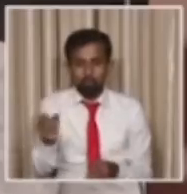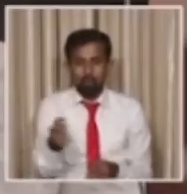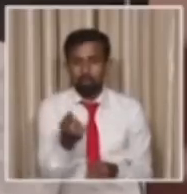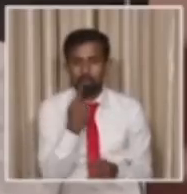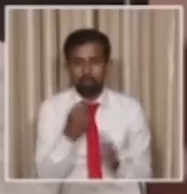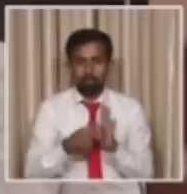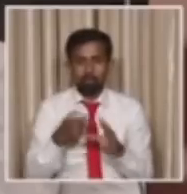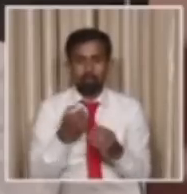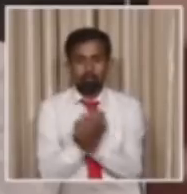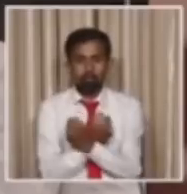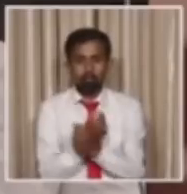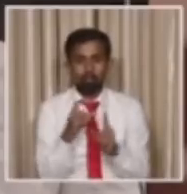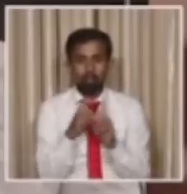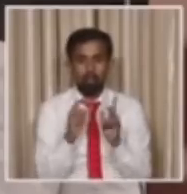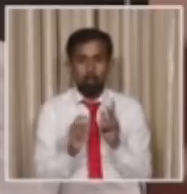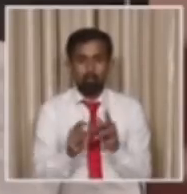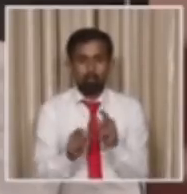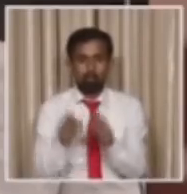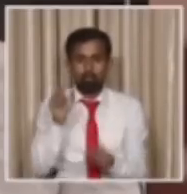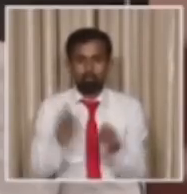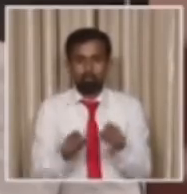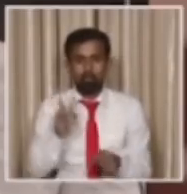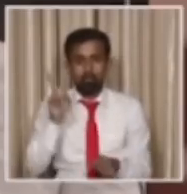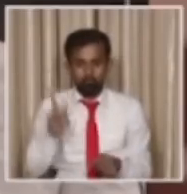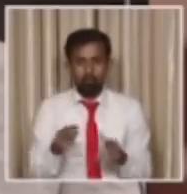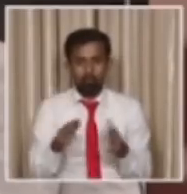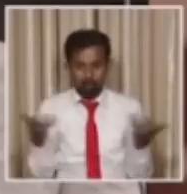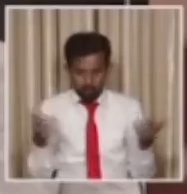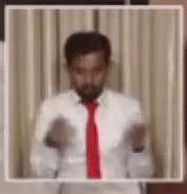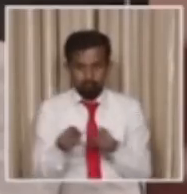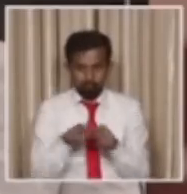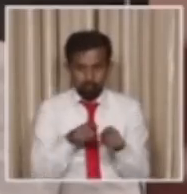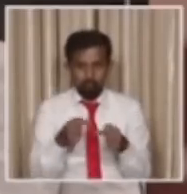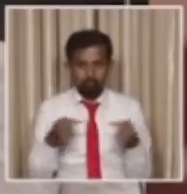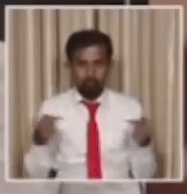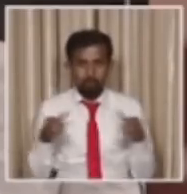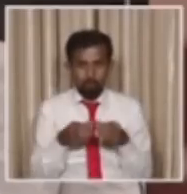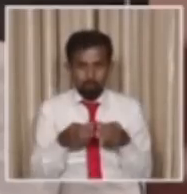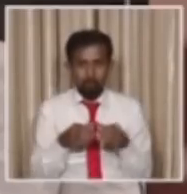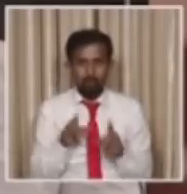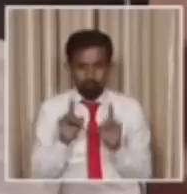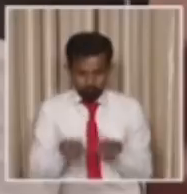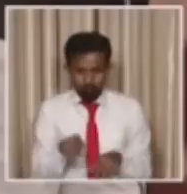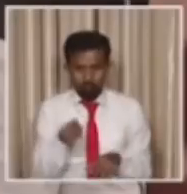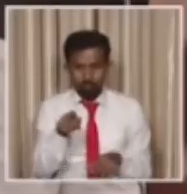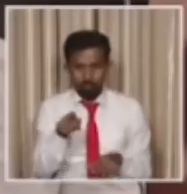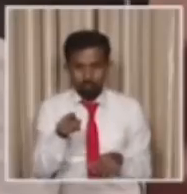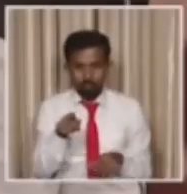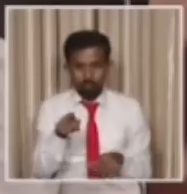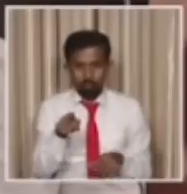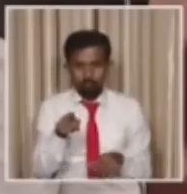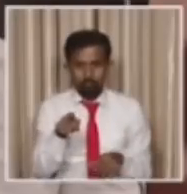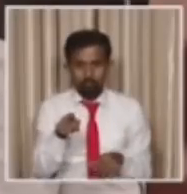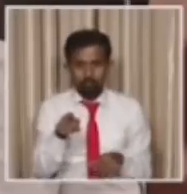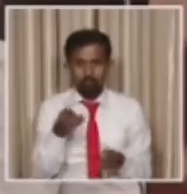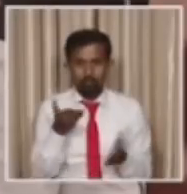ඔබතුමාලා කියන්න හදන්නේ පොලිස් දෙපාර්තමේන්තුවේ මිනිස්සුන්ව විශ්වාස නැහැ කියන එකනේ. විපක්ෂය කියන්න හදන්නේ ඒකයි. නෑ, ඉතින්